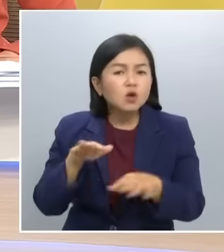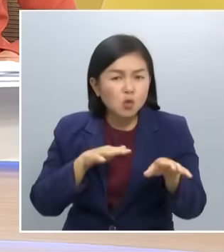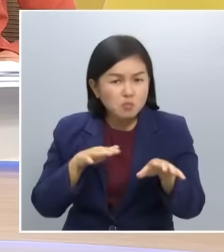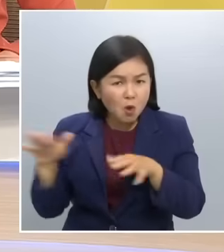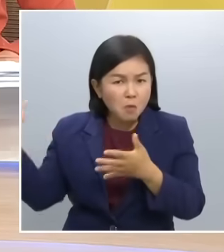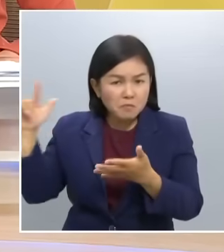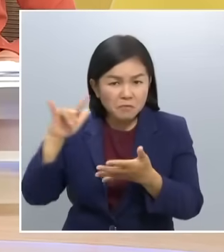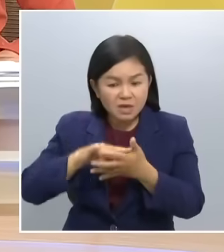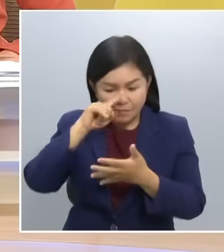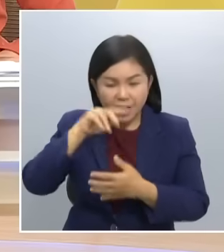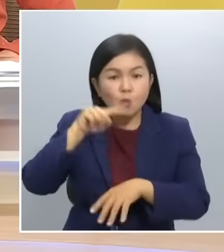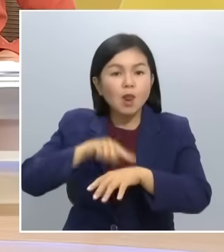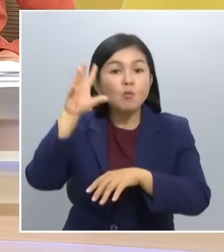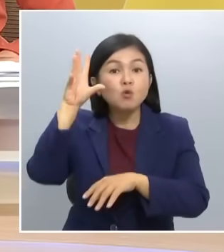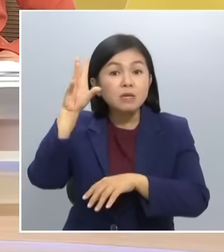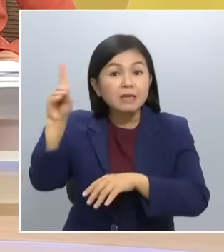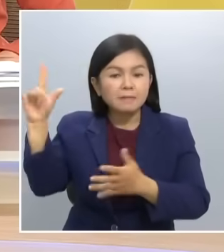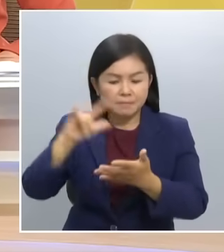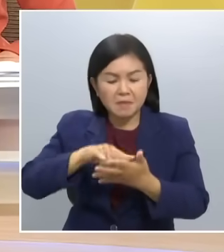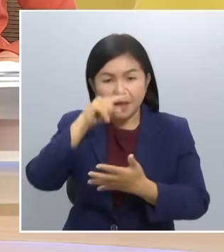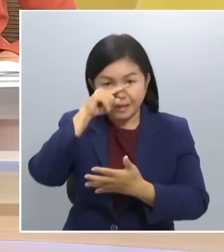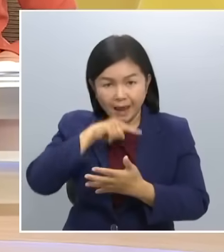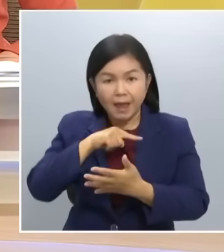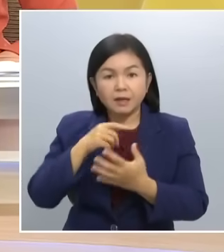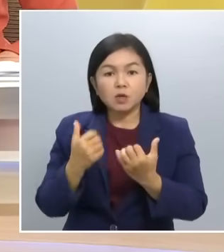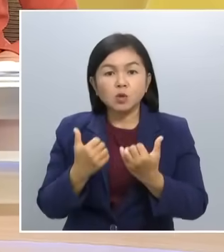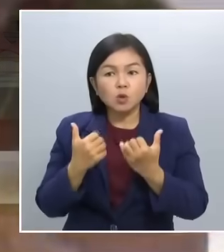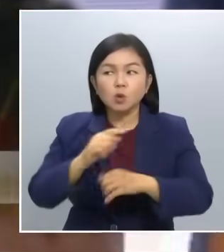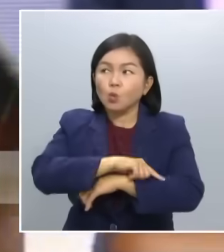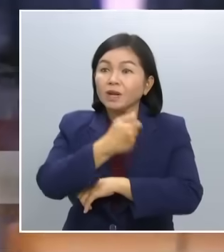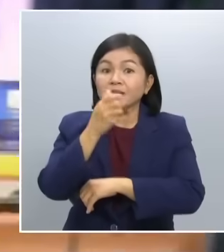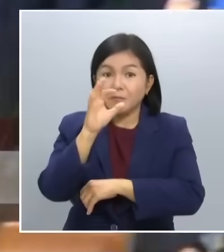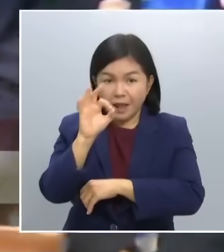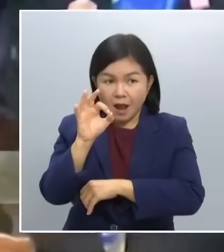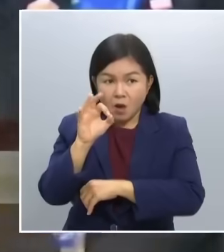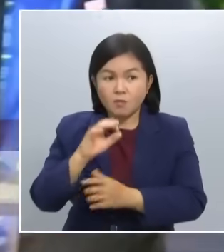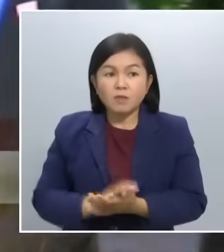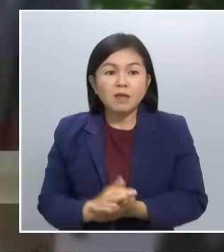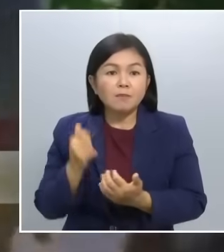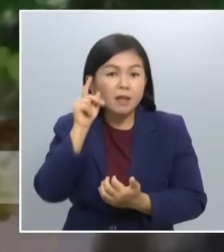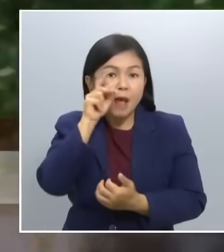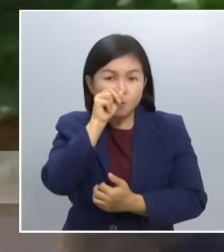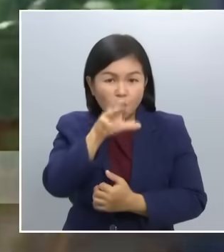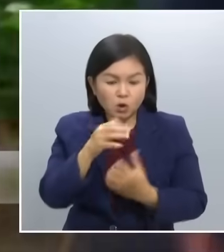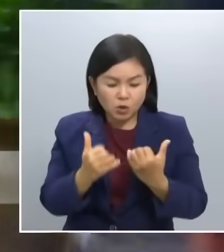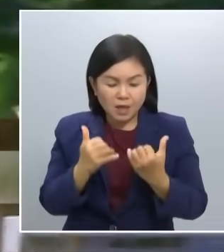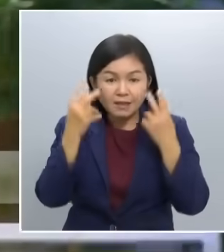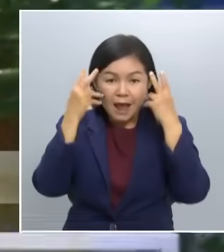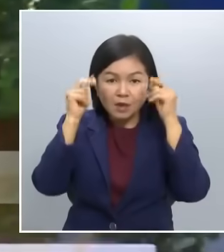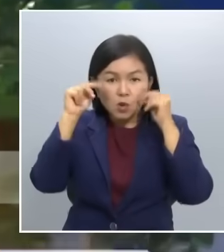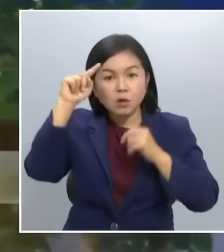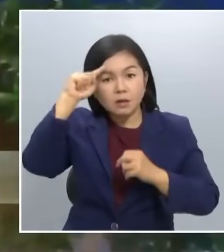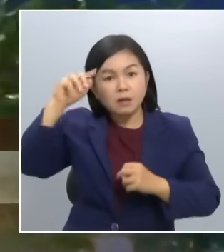างกลับมาพรุ่งนี้น่าจะมาถึงประเทศไทยคือเดินทางกลับในวันที่19มีรายงานล่าสุดนายกรัฐมนตรีเศรษฐา